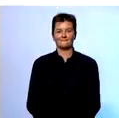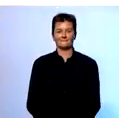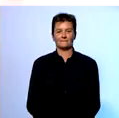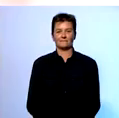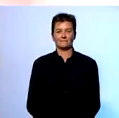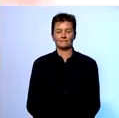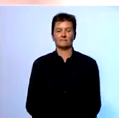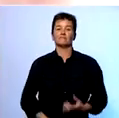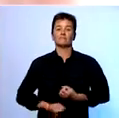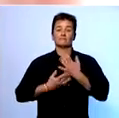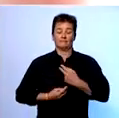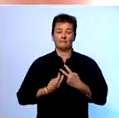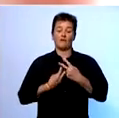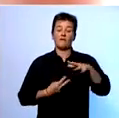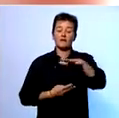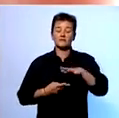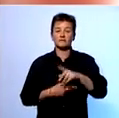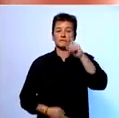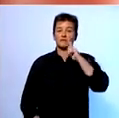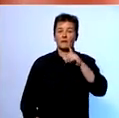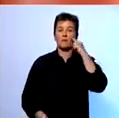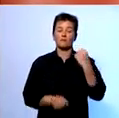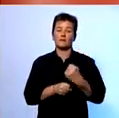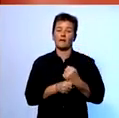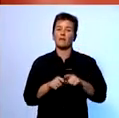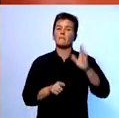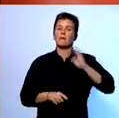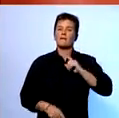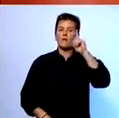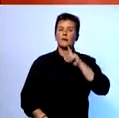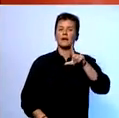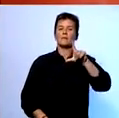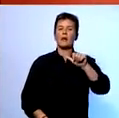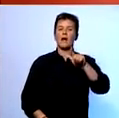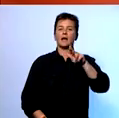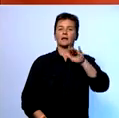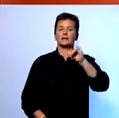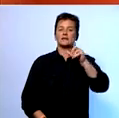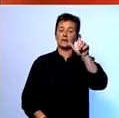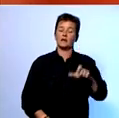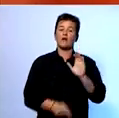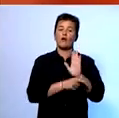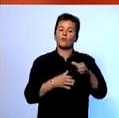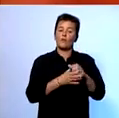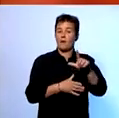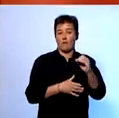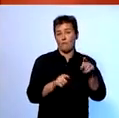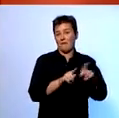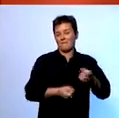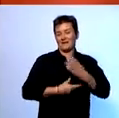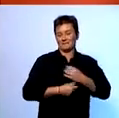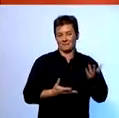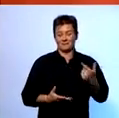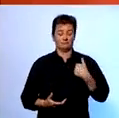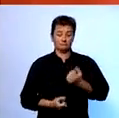je m'adresse aux travailleuses et aux travailleurs comme l'a fait dans le passé Arlette l'iguiller lorsqu'elle a représenté lut ouvrière je m'adresse à tous les